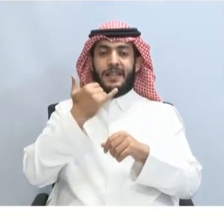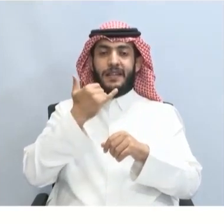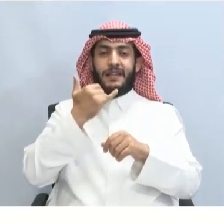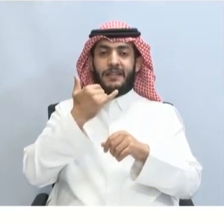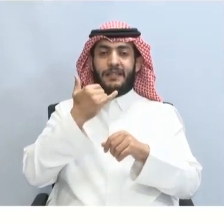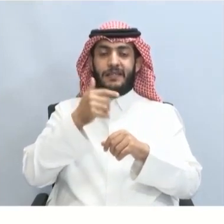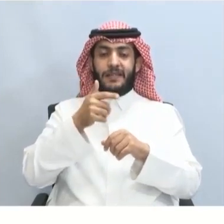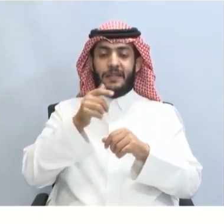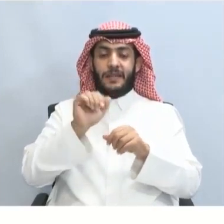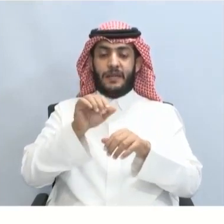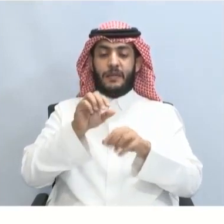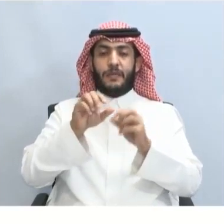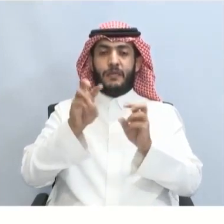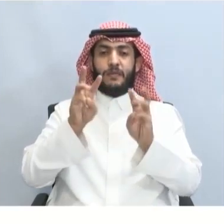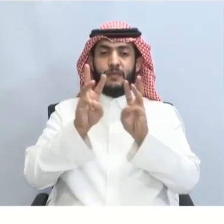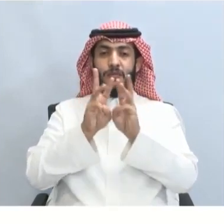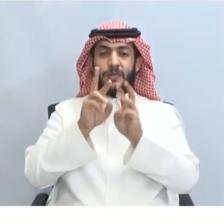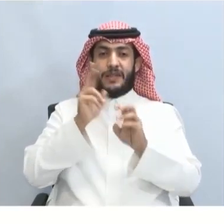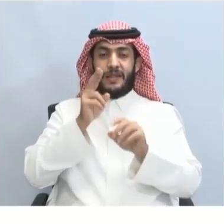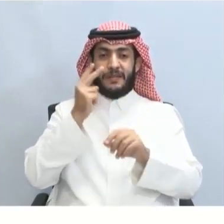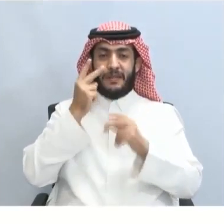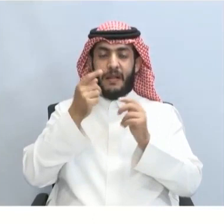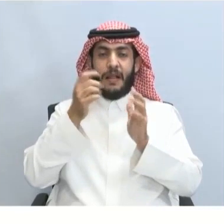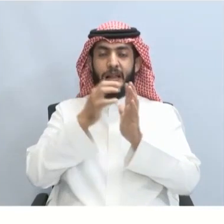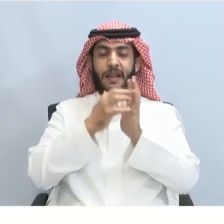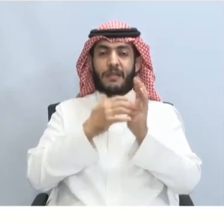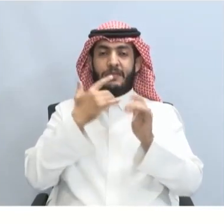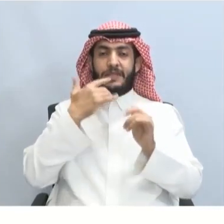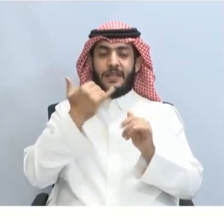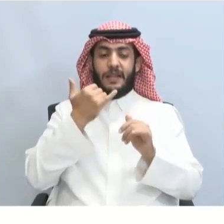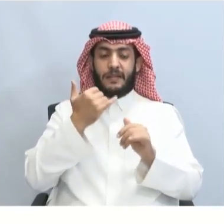على زوار الموقع تصفح وقراءه نصوص